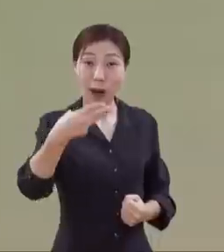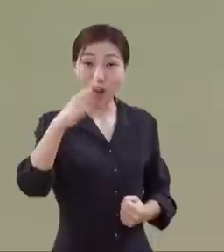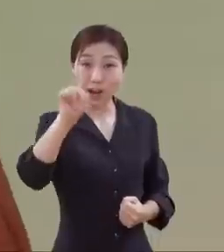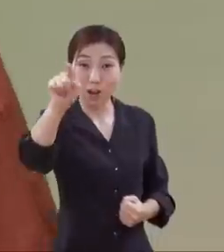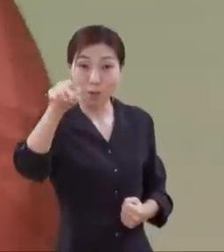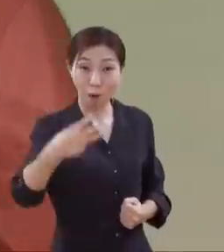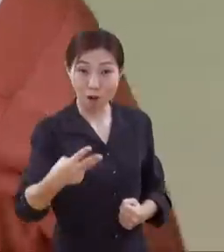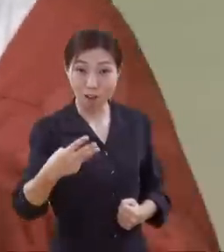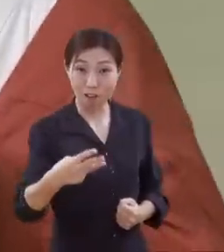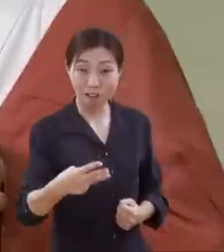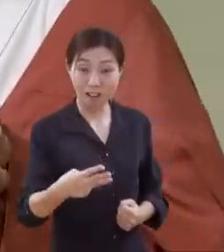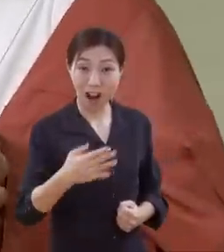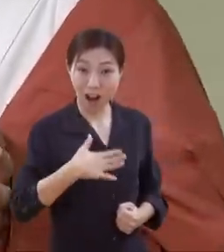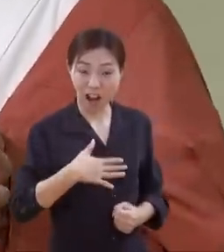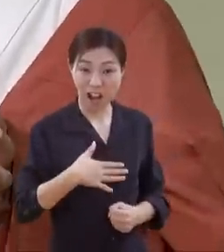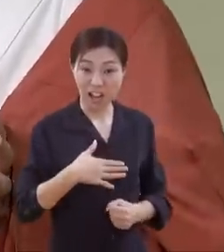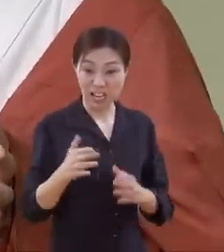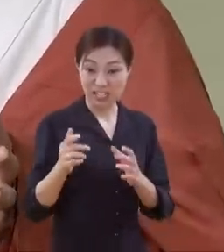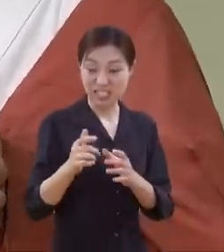말벌에